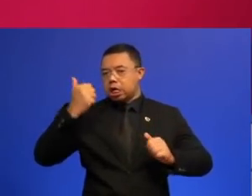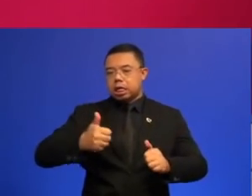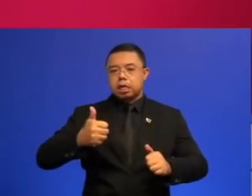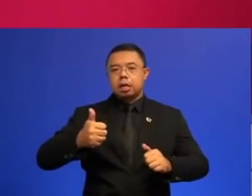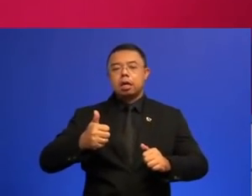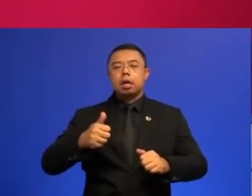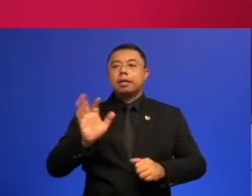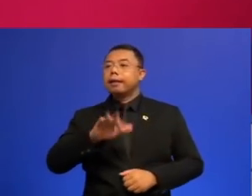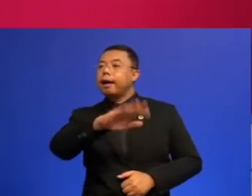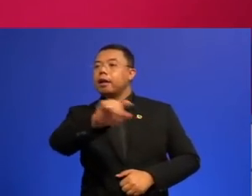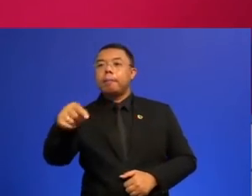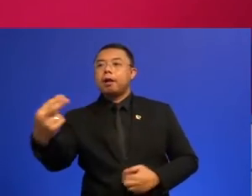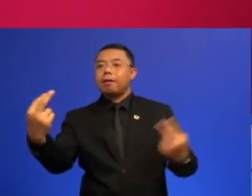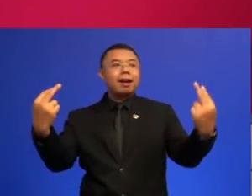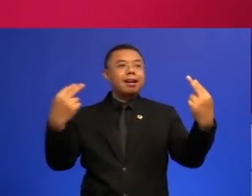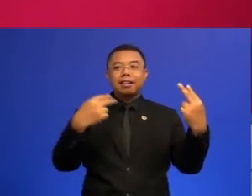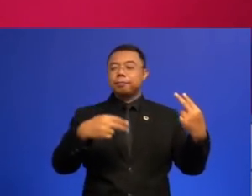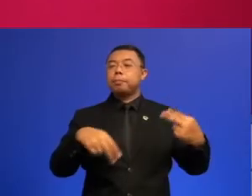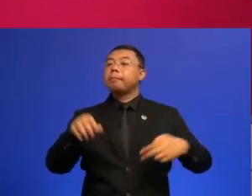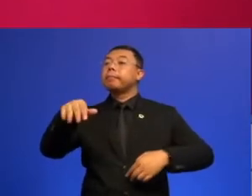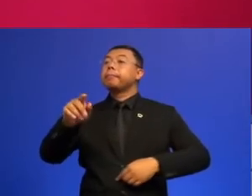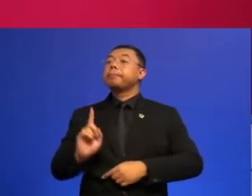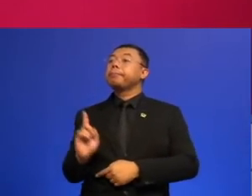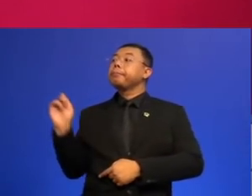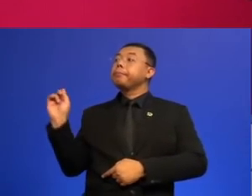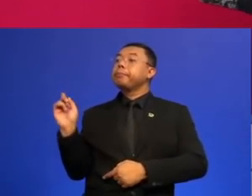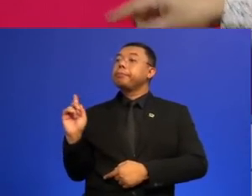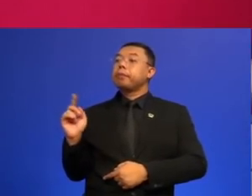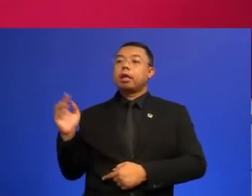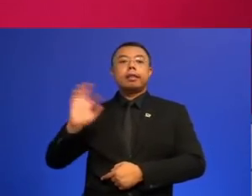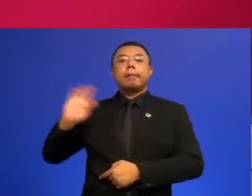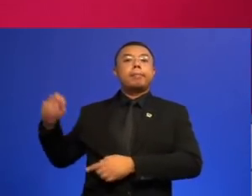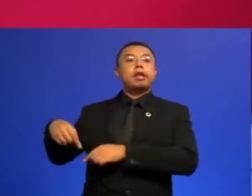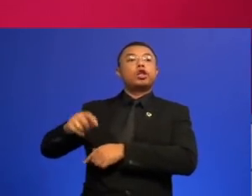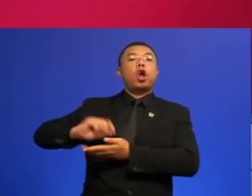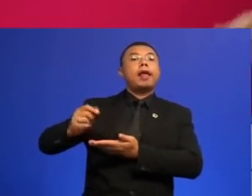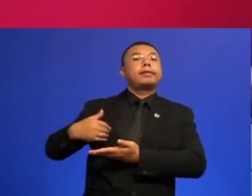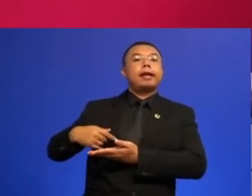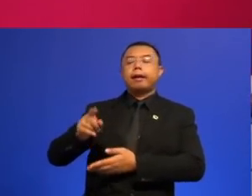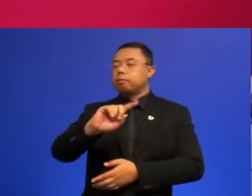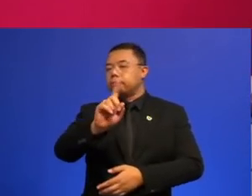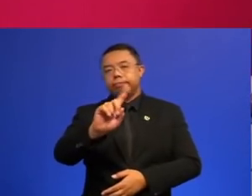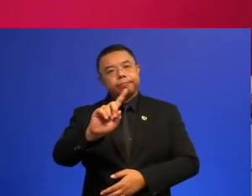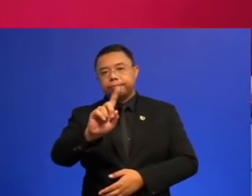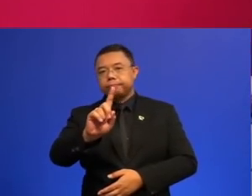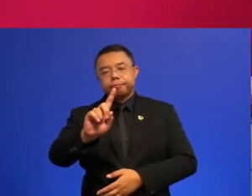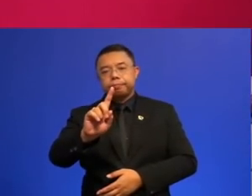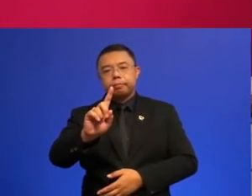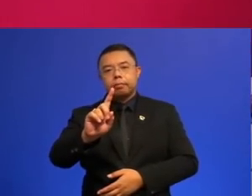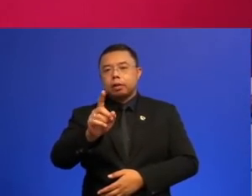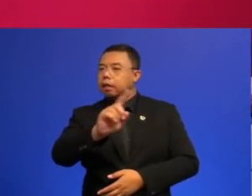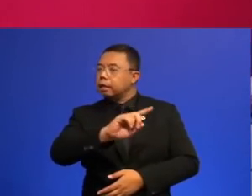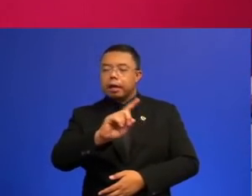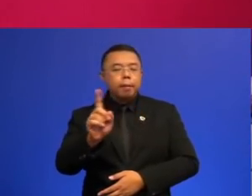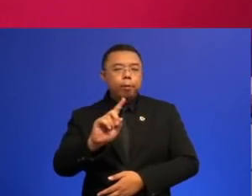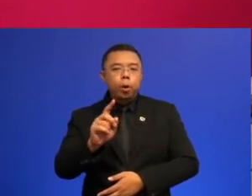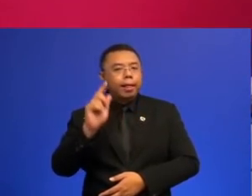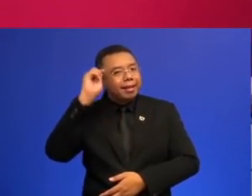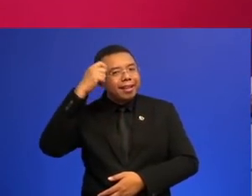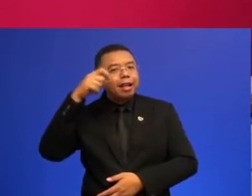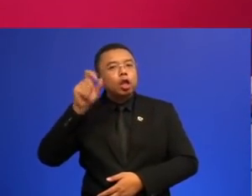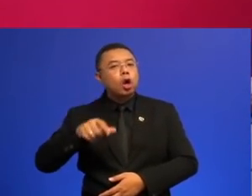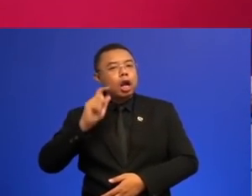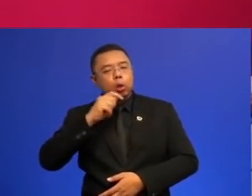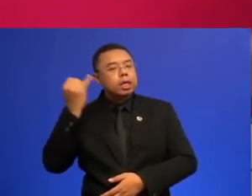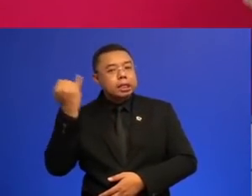Jangan depan orang-orang. Sini papa ini gak nyokolain saya nih. Aduh itu gak boleh. Tidak boleh ingat kesan orang